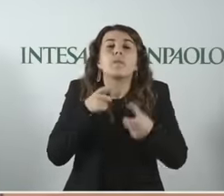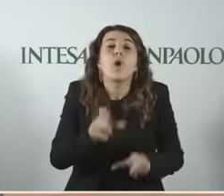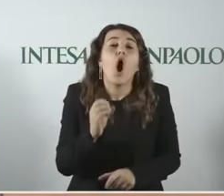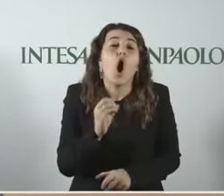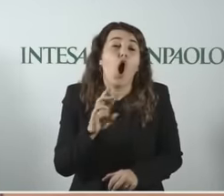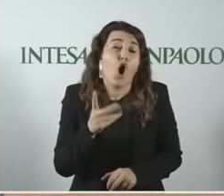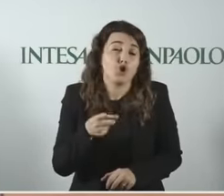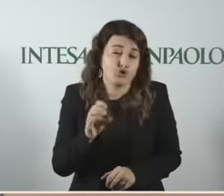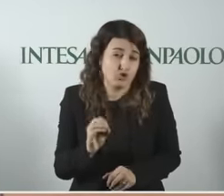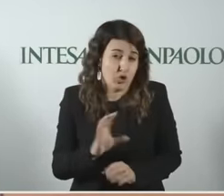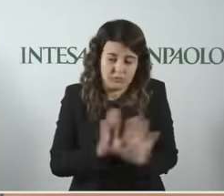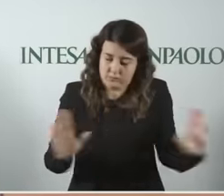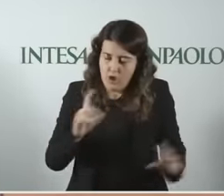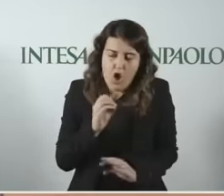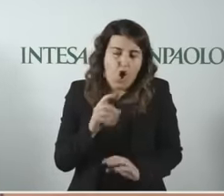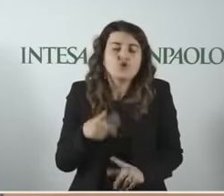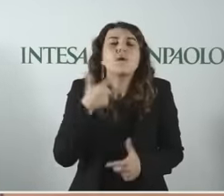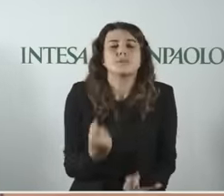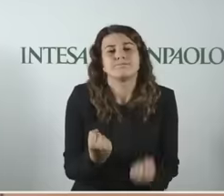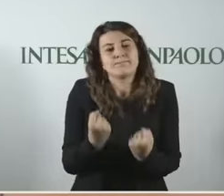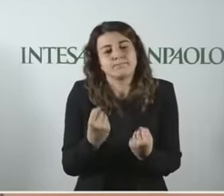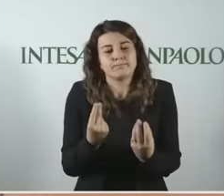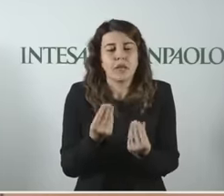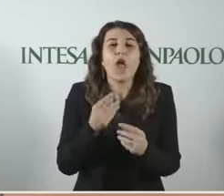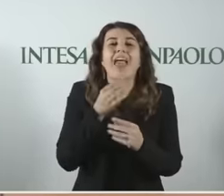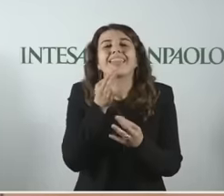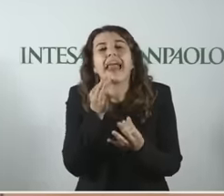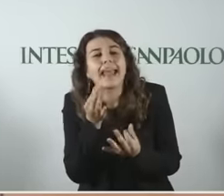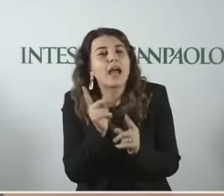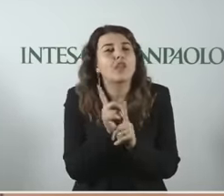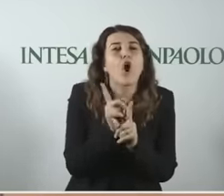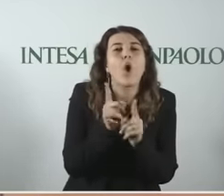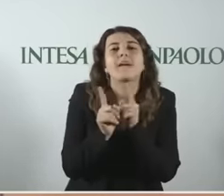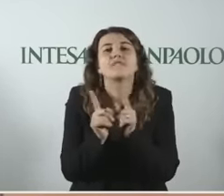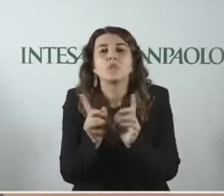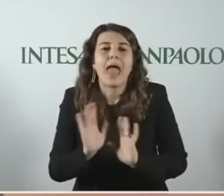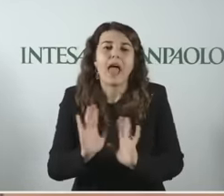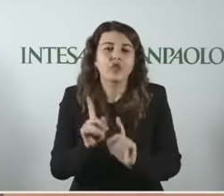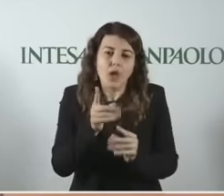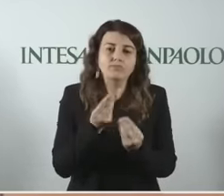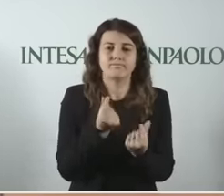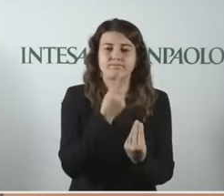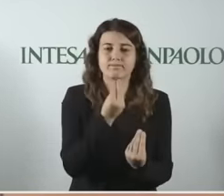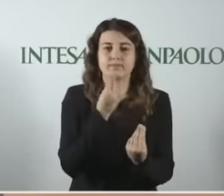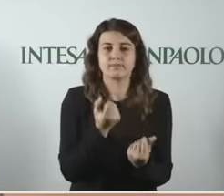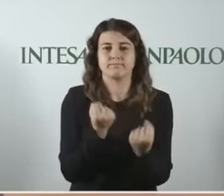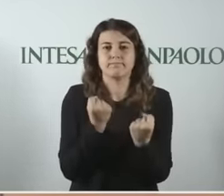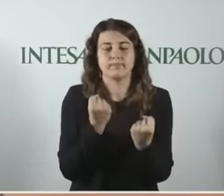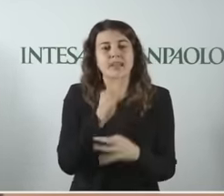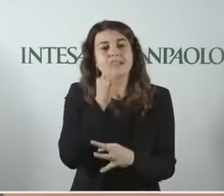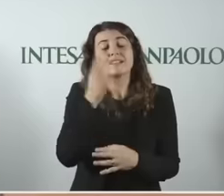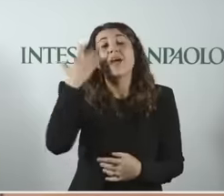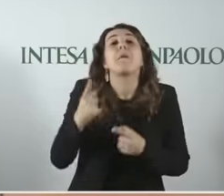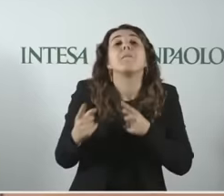pane ed era l'orzo perché l'orzo è molto resistente non è delicatino come il frumento e quindi quando ti trov trovi in una realtà